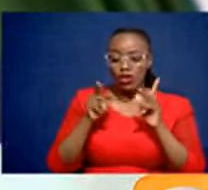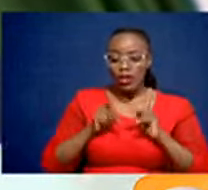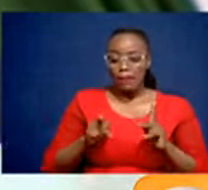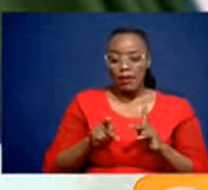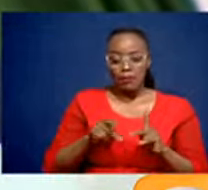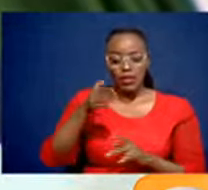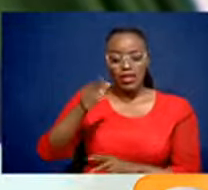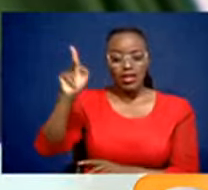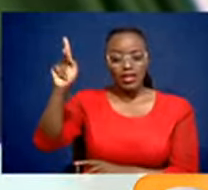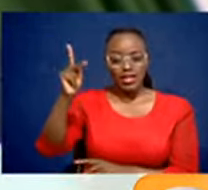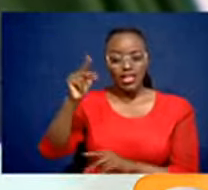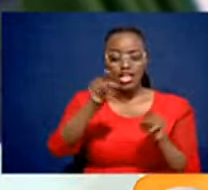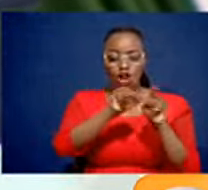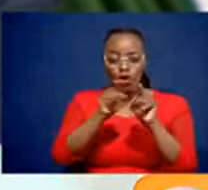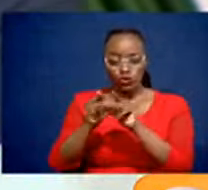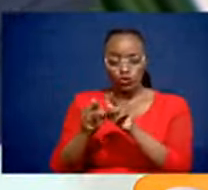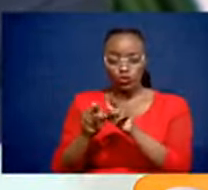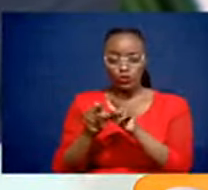Pia